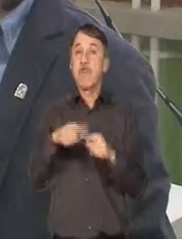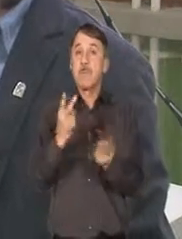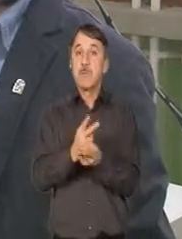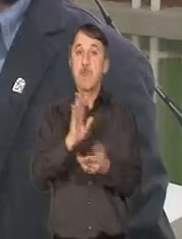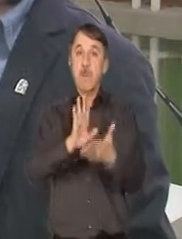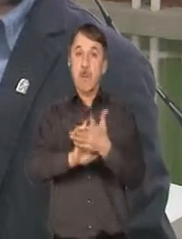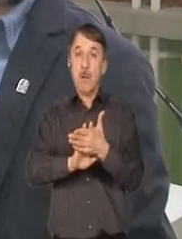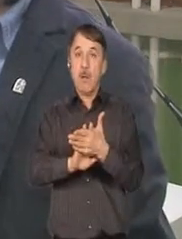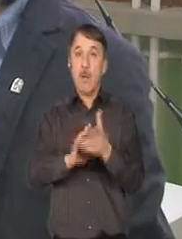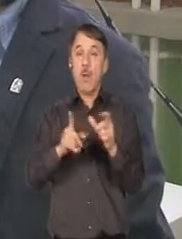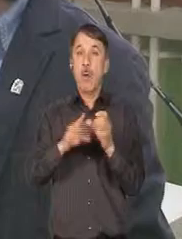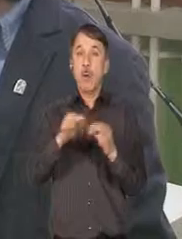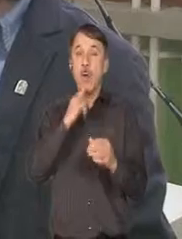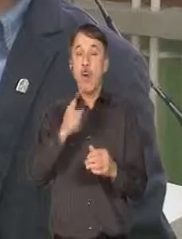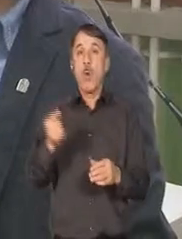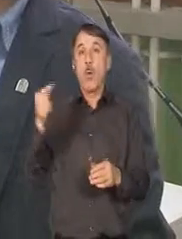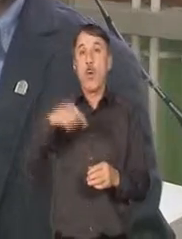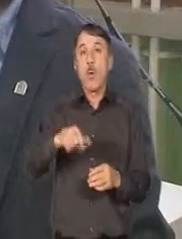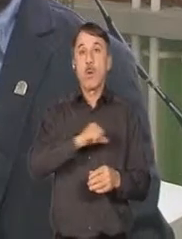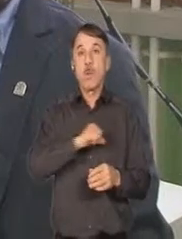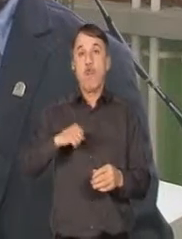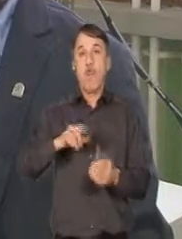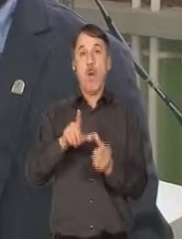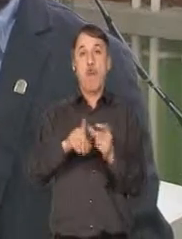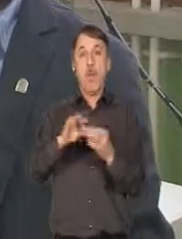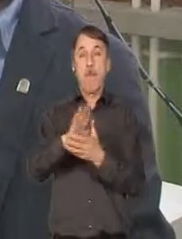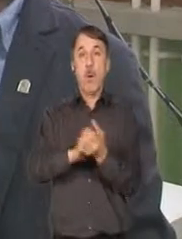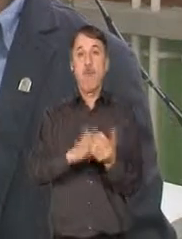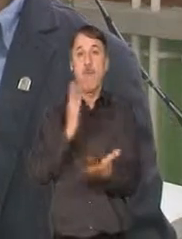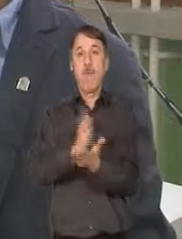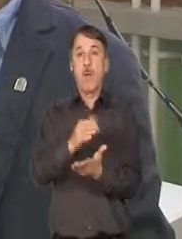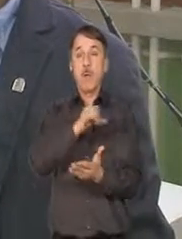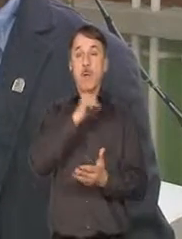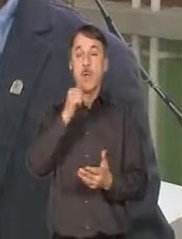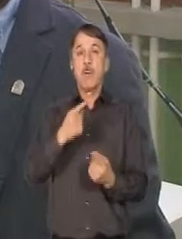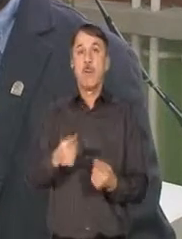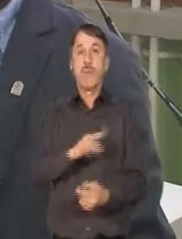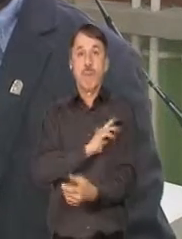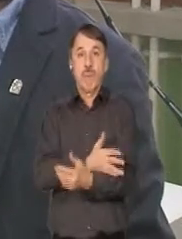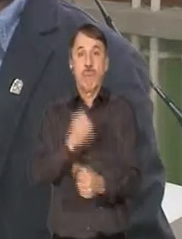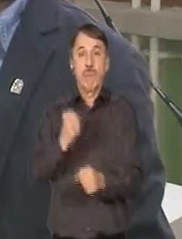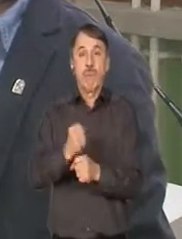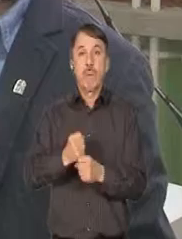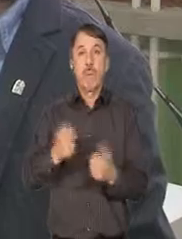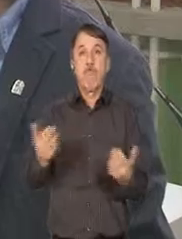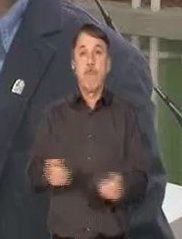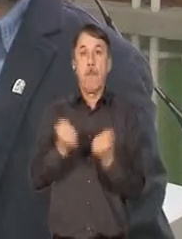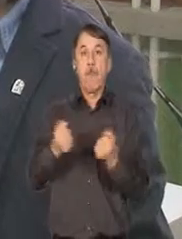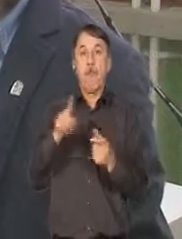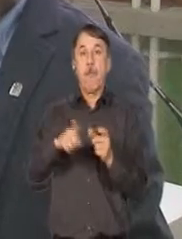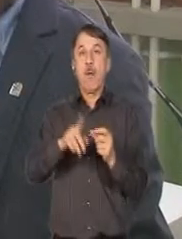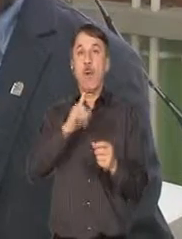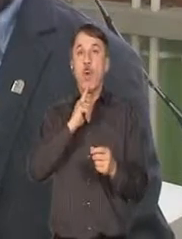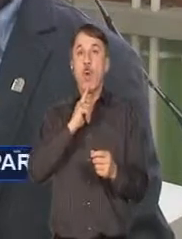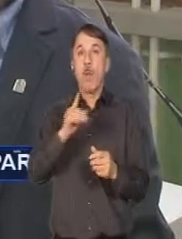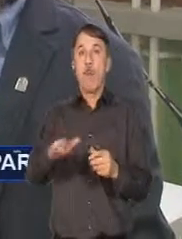Isto tako, dok koristimo recimo fen za kosu, veći je intenzitet električnog, odnosno